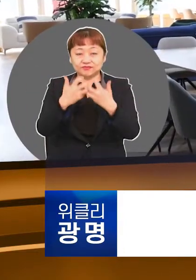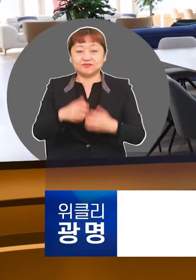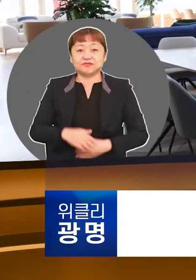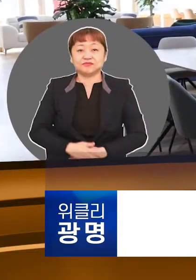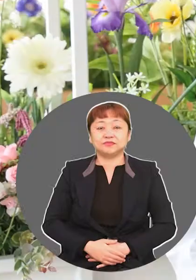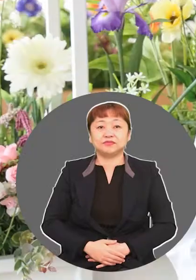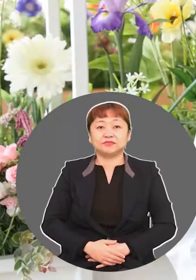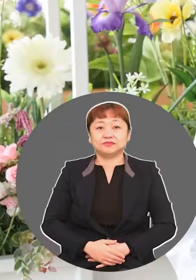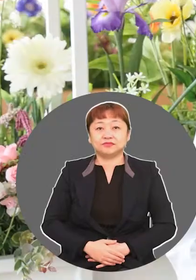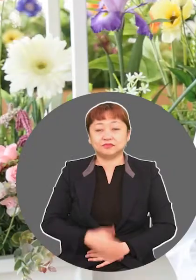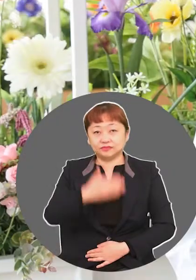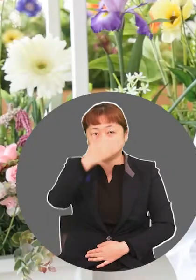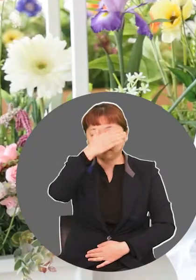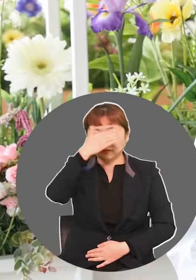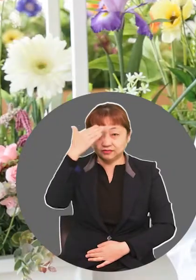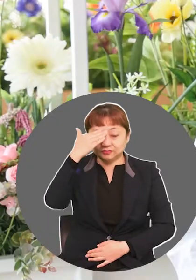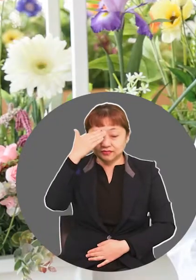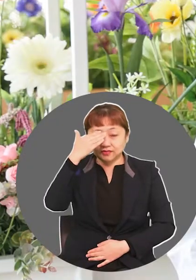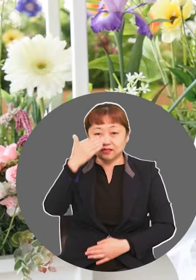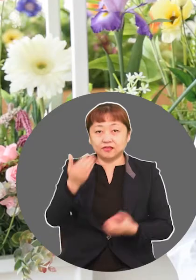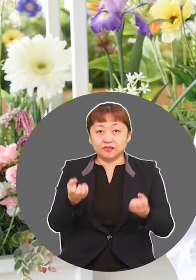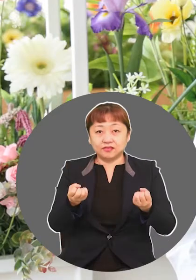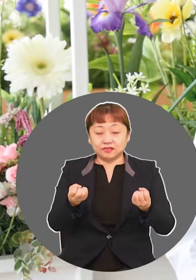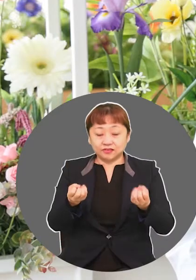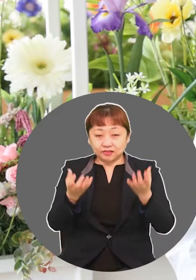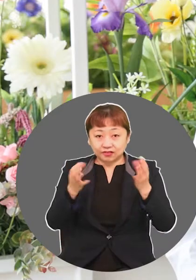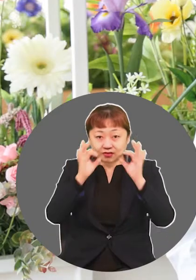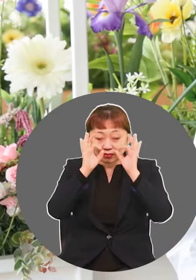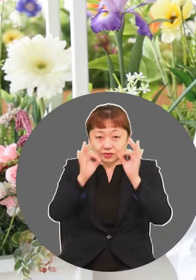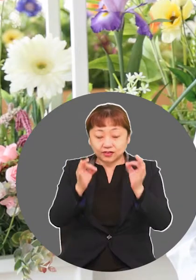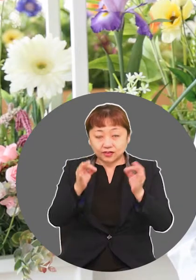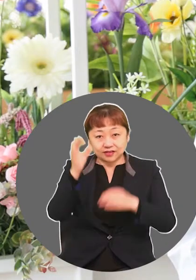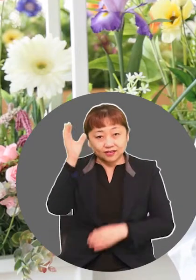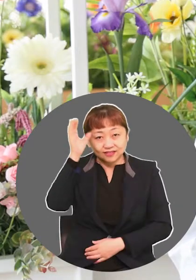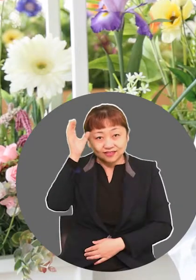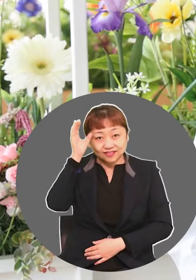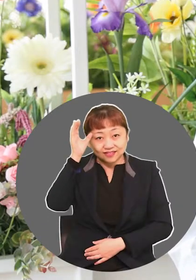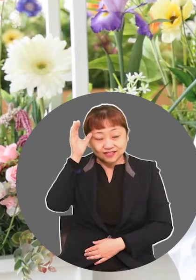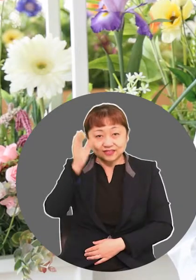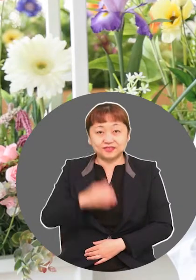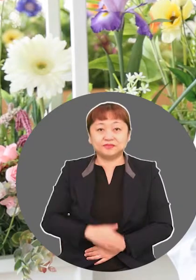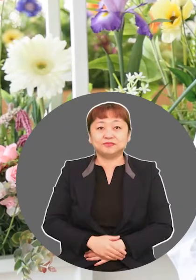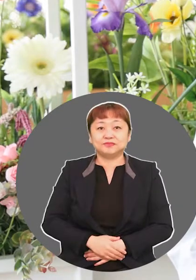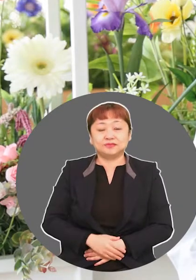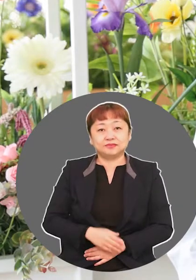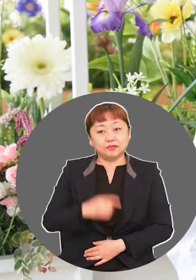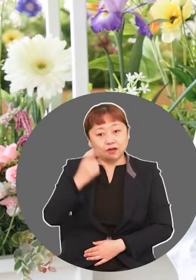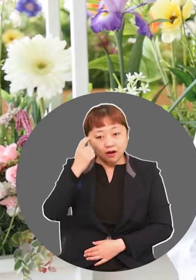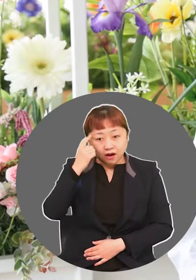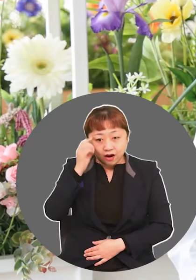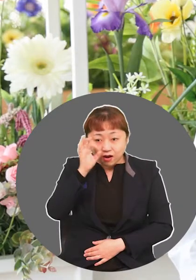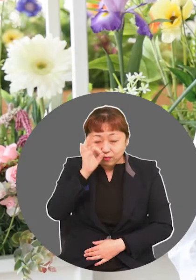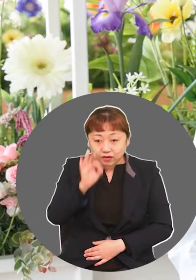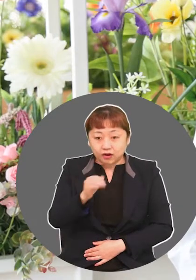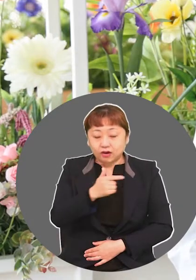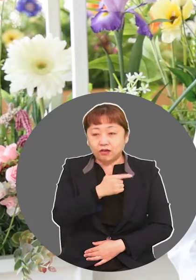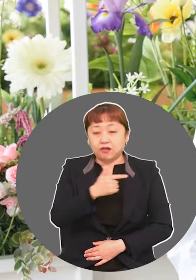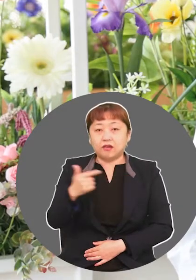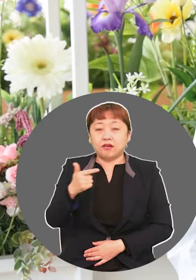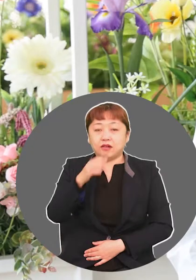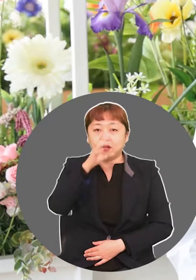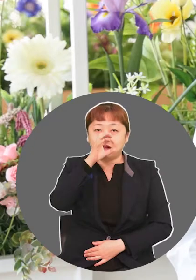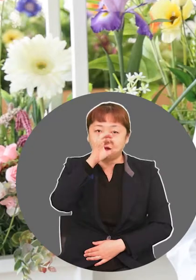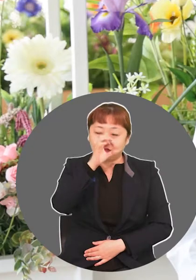있답니다 청년 동계 소식 한다고 해서 정말 많은 기대를 받고 왔는데요 어제가 생각한것 보다 그 이상으로